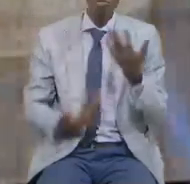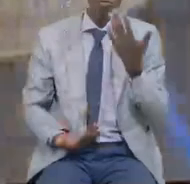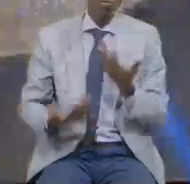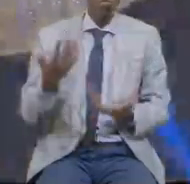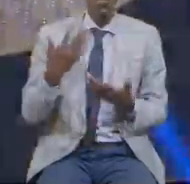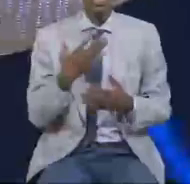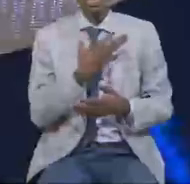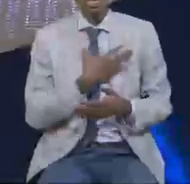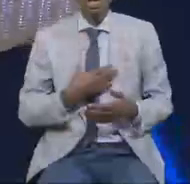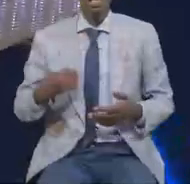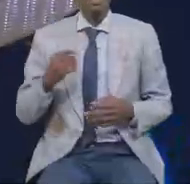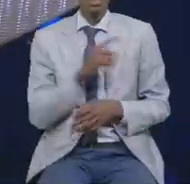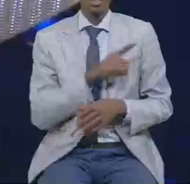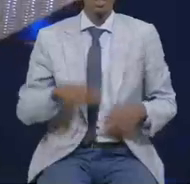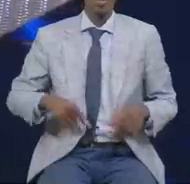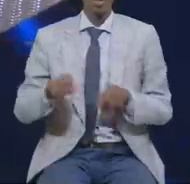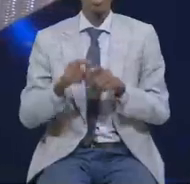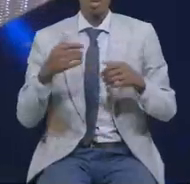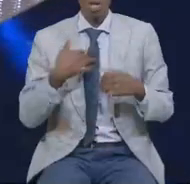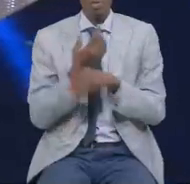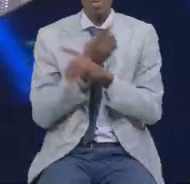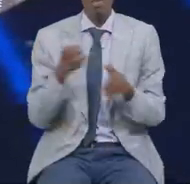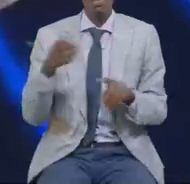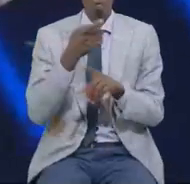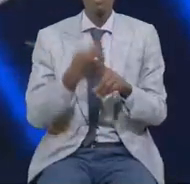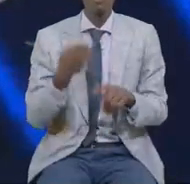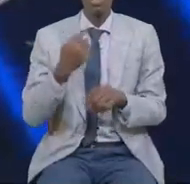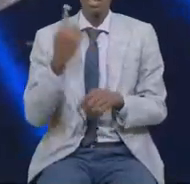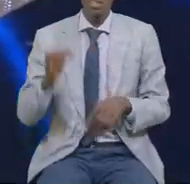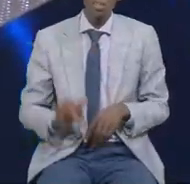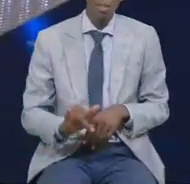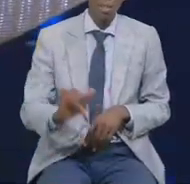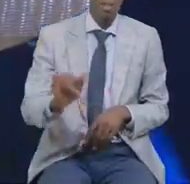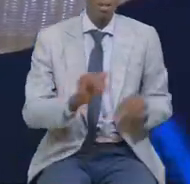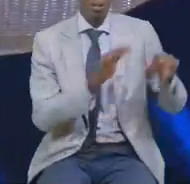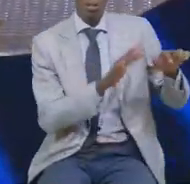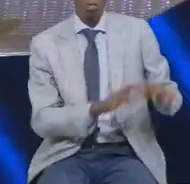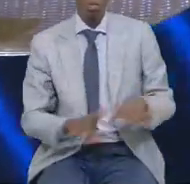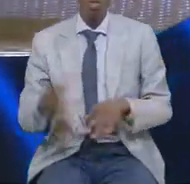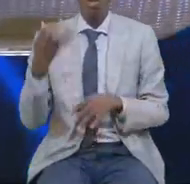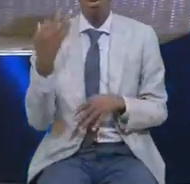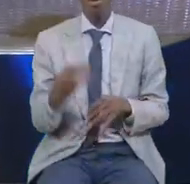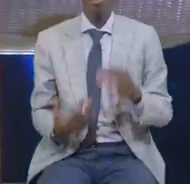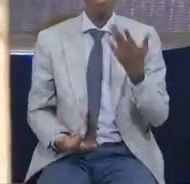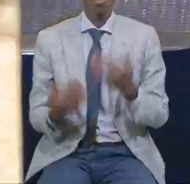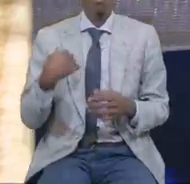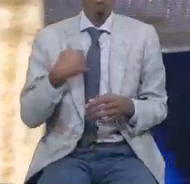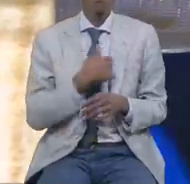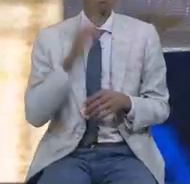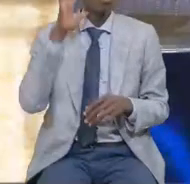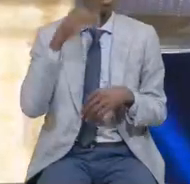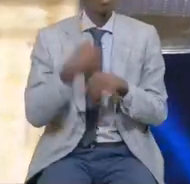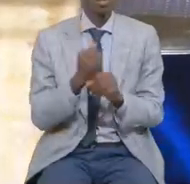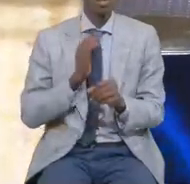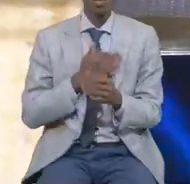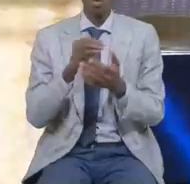délivrés du feu éternel. Maintenant, ils sont au ciel. Nous allons faire un choix au